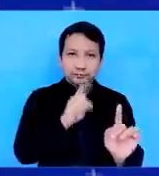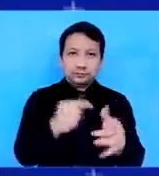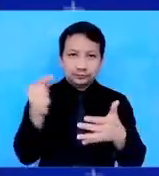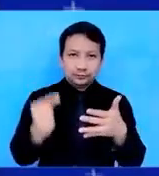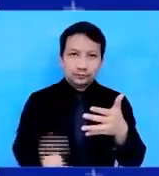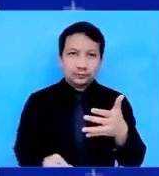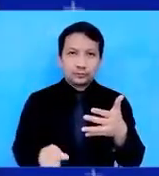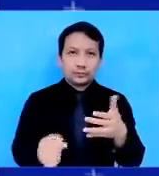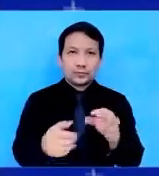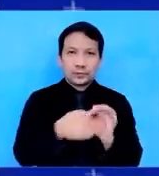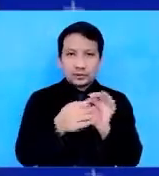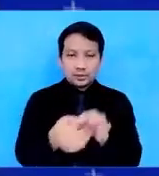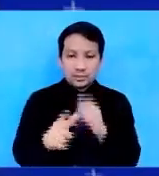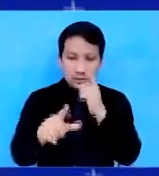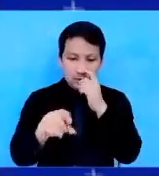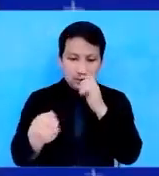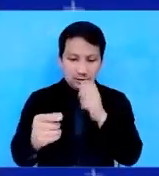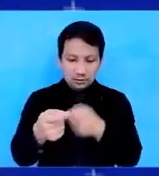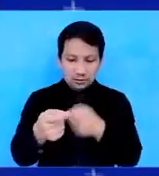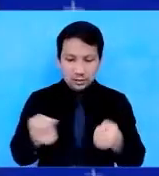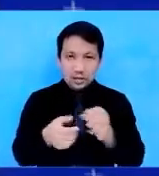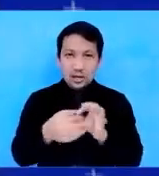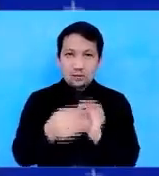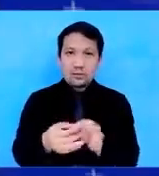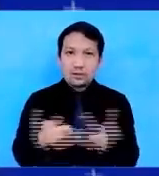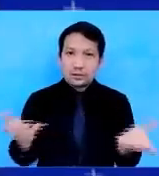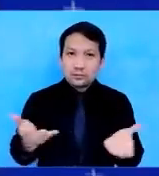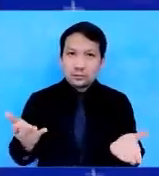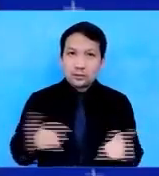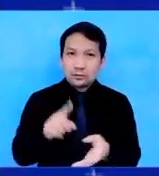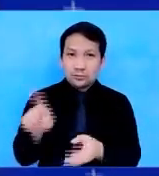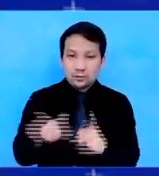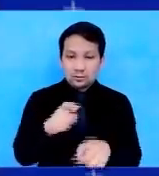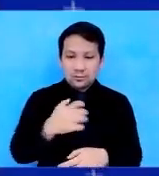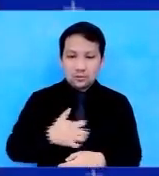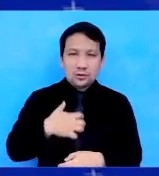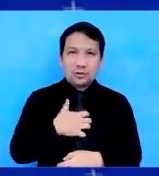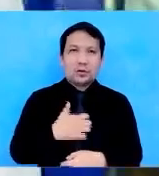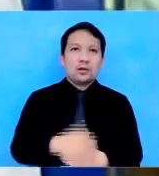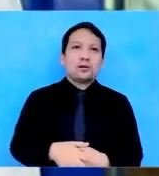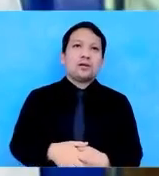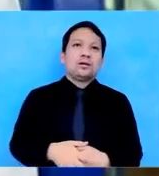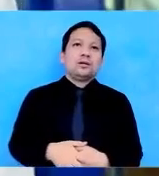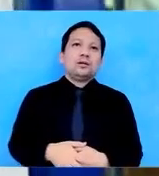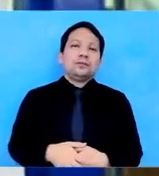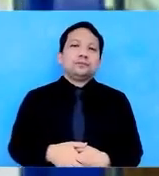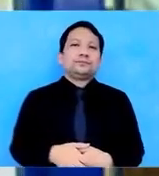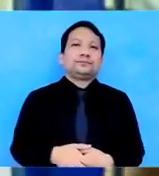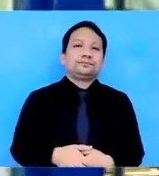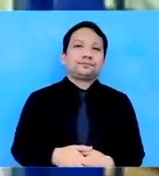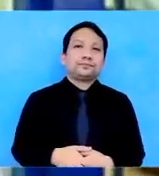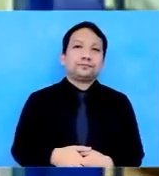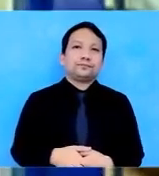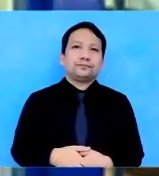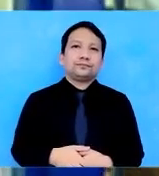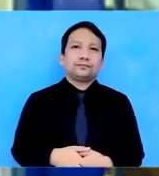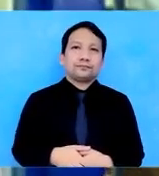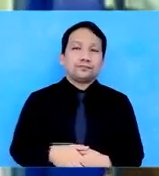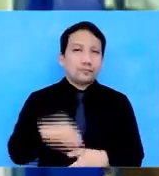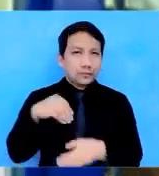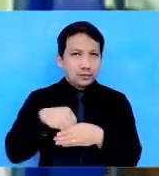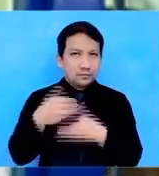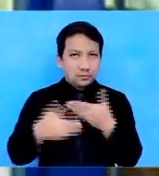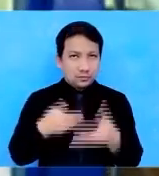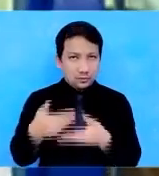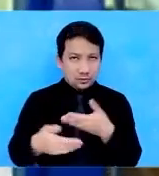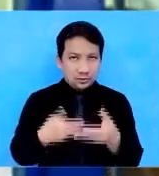saang tanggapan ng LTO nakipagtransaksyon at kung ano ang inyong reklamo. Meron rin po tayong internal process kung paano